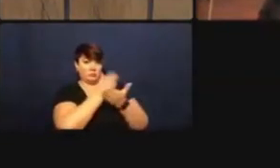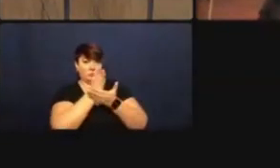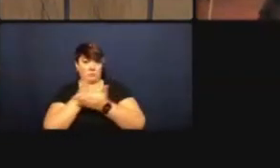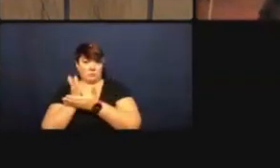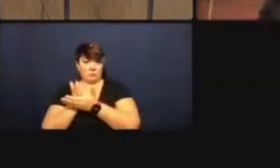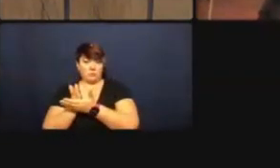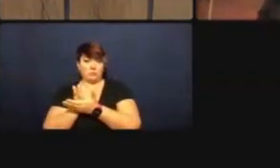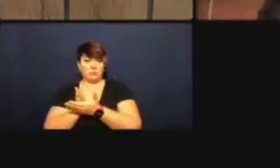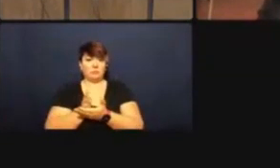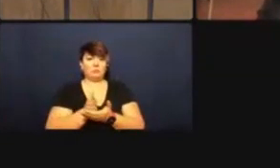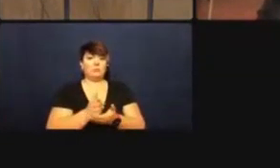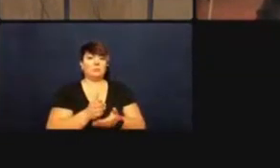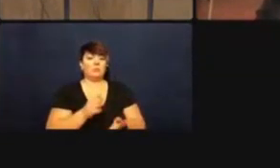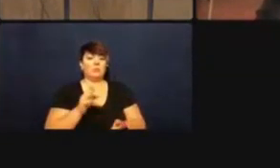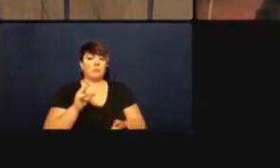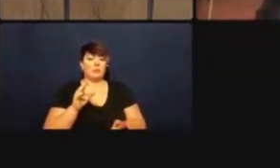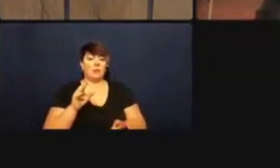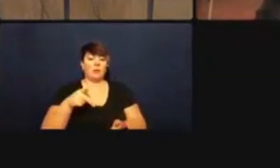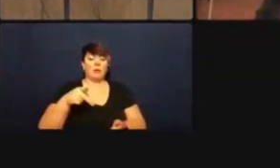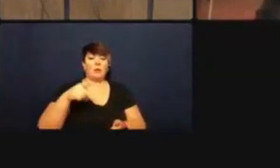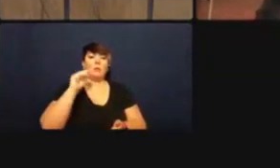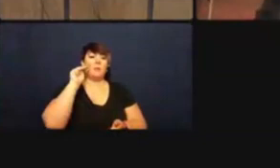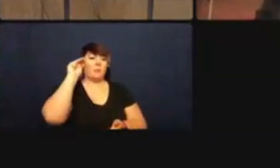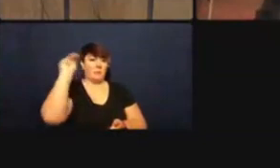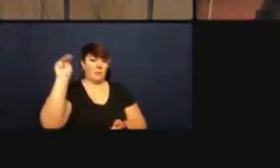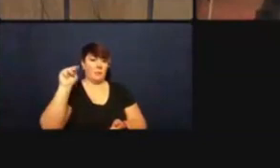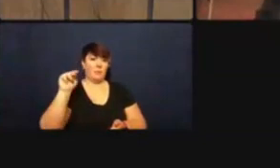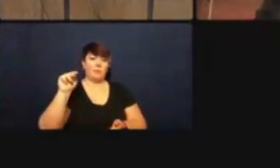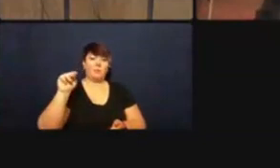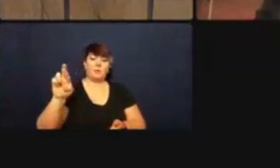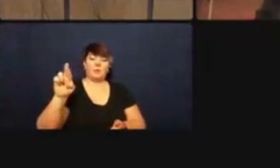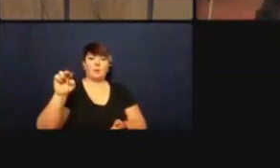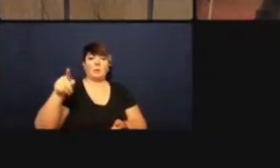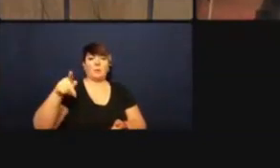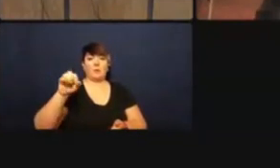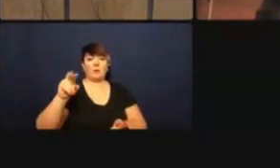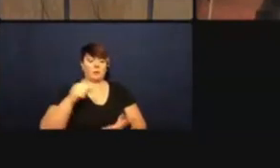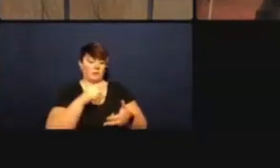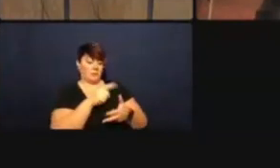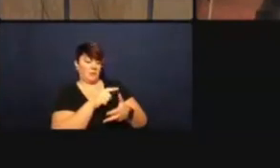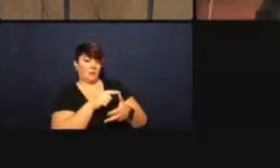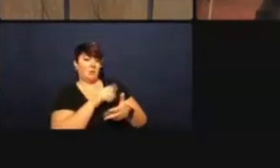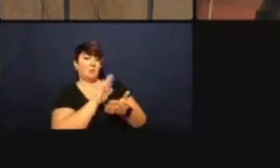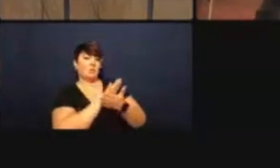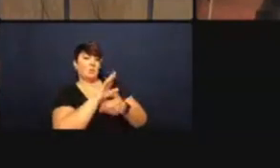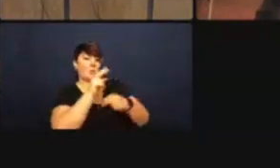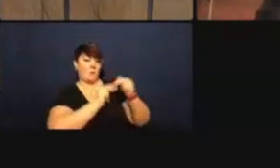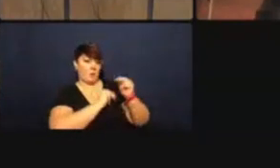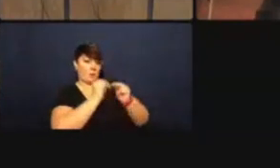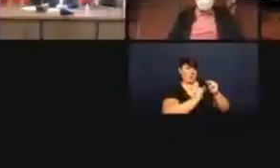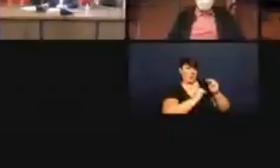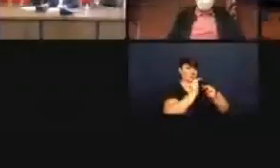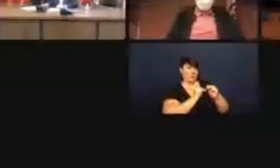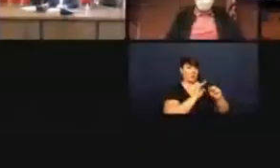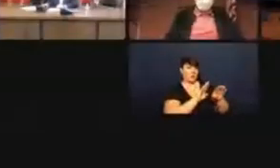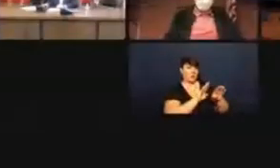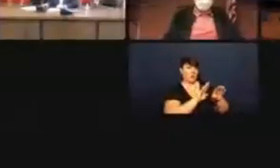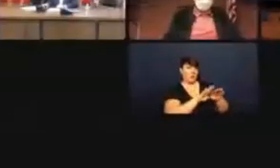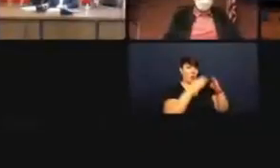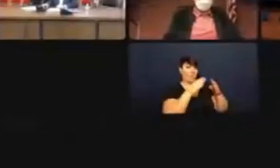Tutaangalia swala hili kwa awamu tatu. Chris atazungumzia awamu hizi. Awamu ya